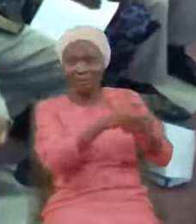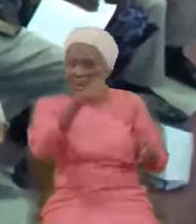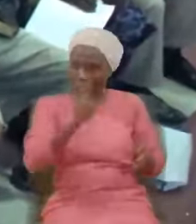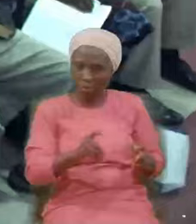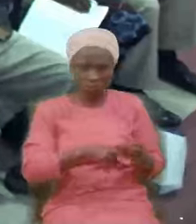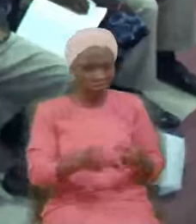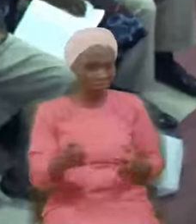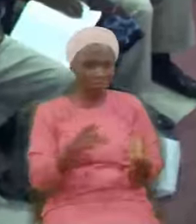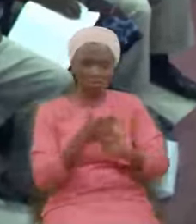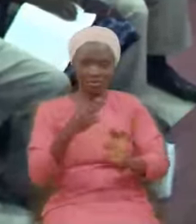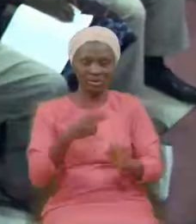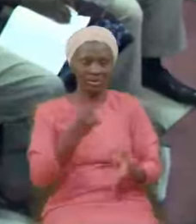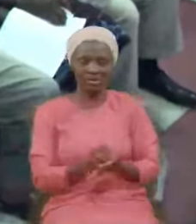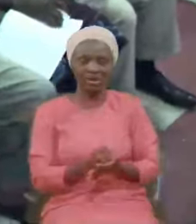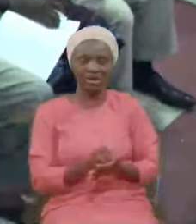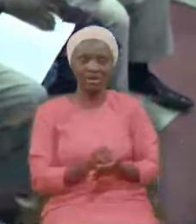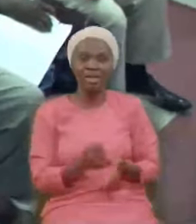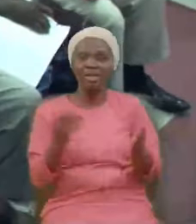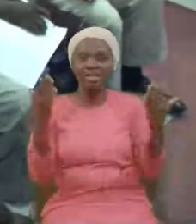se déplacer.